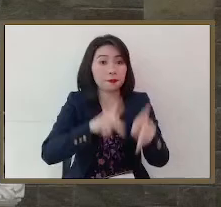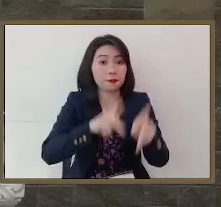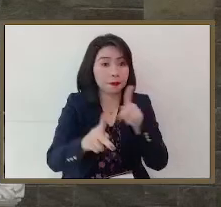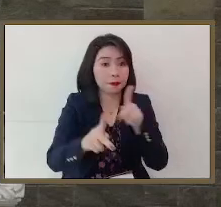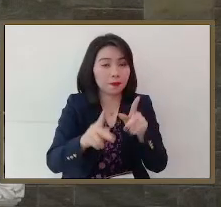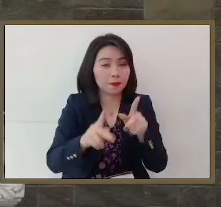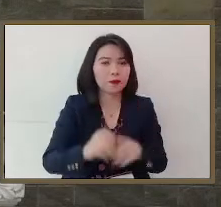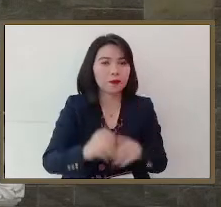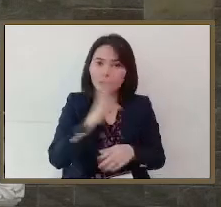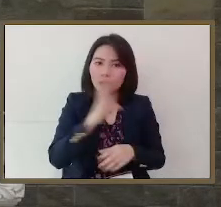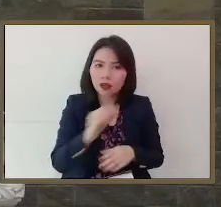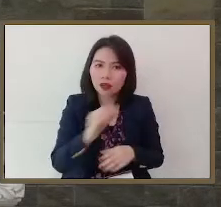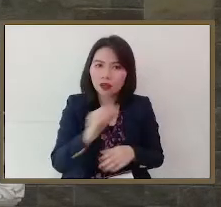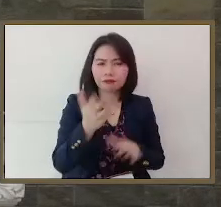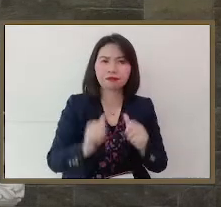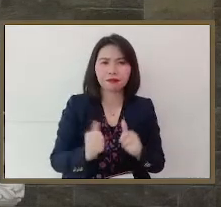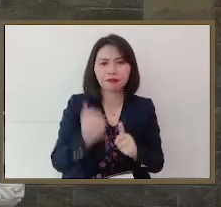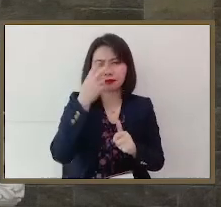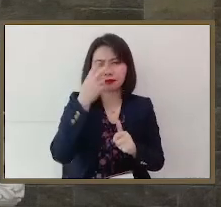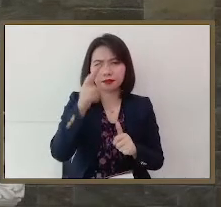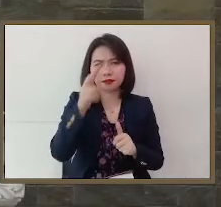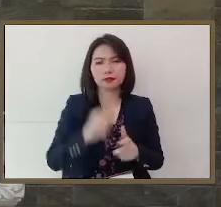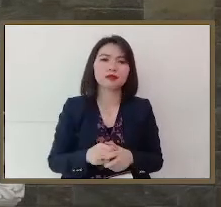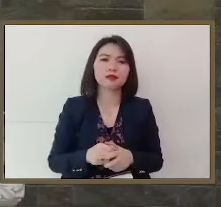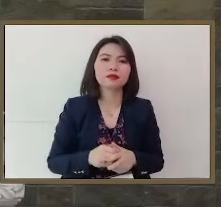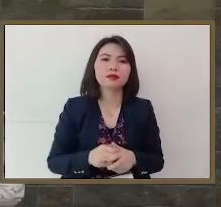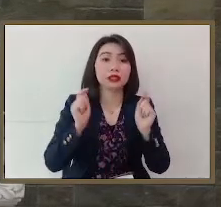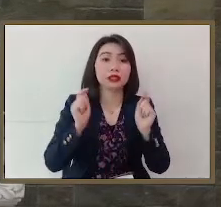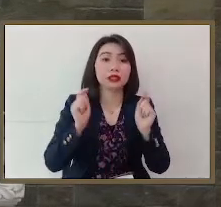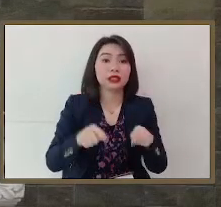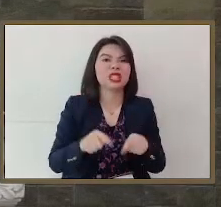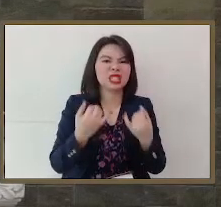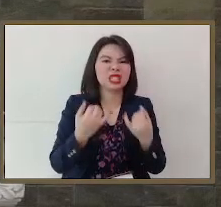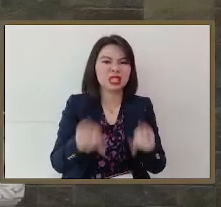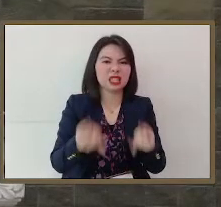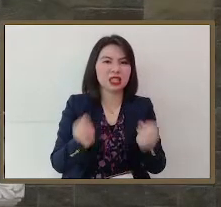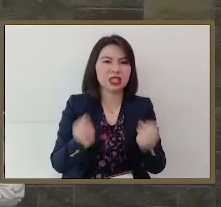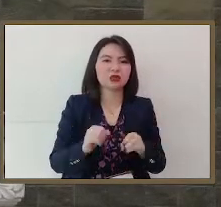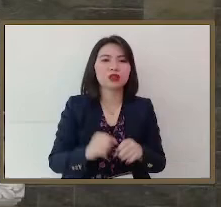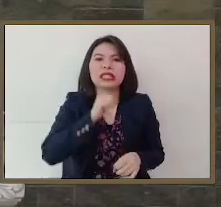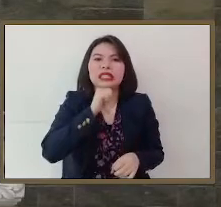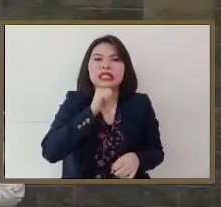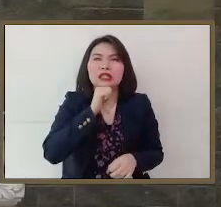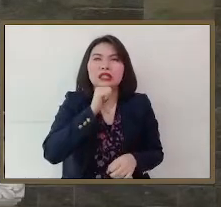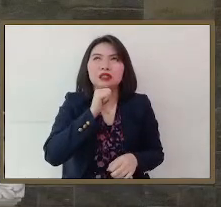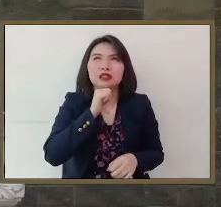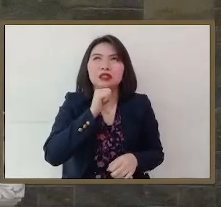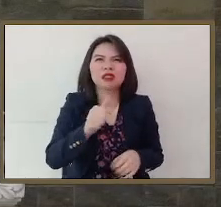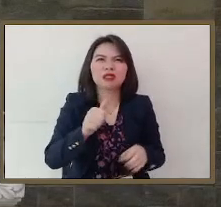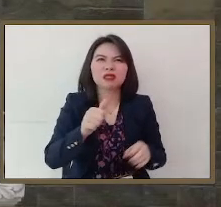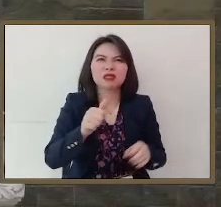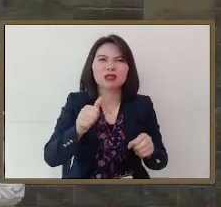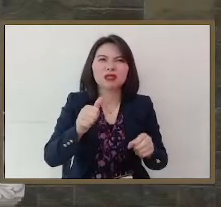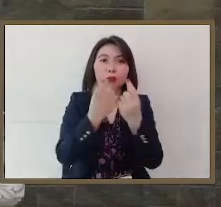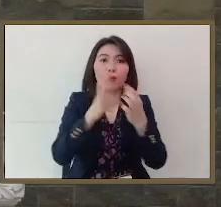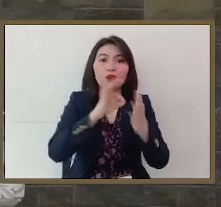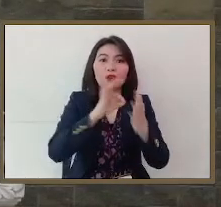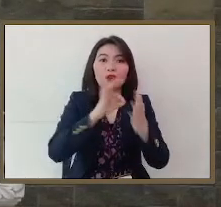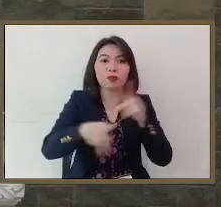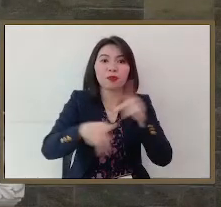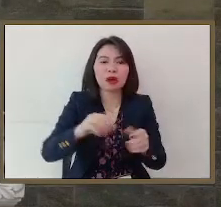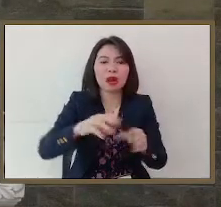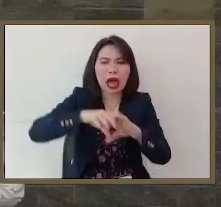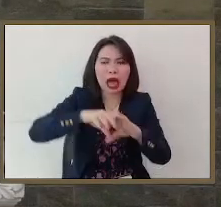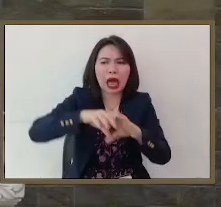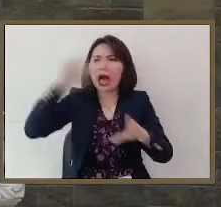and makikita po natin, mga kapatid, na itong issue na ito ay hindi po to organization sa labas. Ito po yung